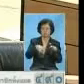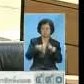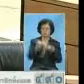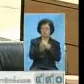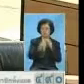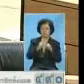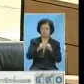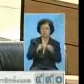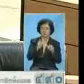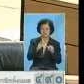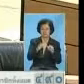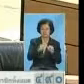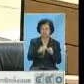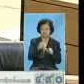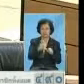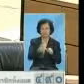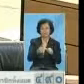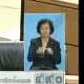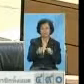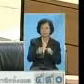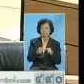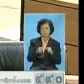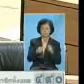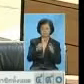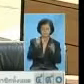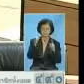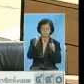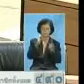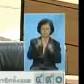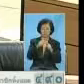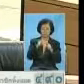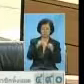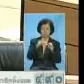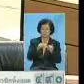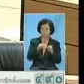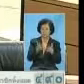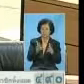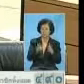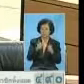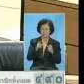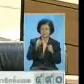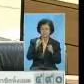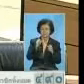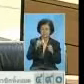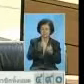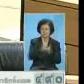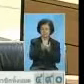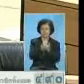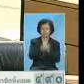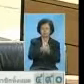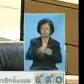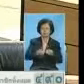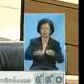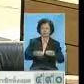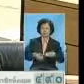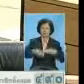ต้องอยู่รอดให้ได้นะฮะในเมื่อประชาชนในประเทศของข้าพเจ้าเนี่ยอยู่รอดไม่ได้เนี่ยผมก็มีความจำเป็นในการที่จะต้องช่วยชีวิตของประชาชน